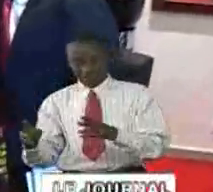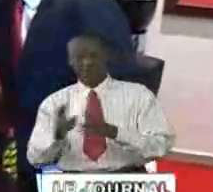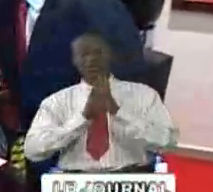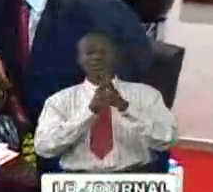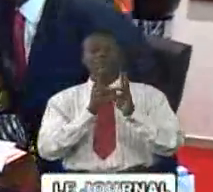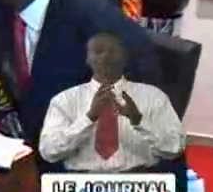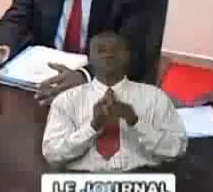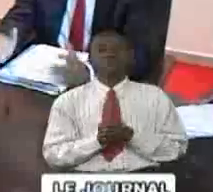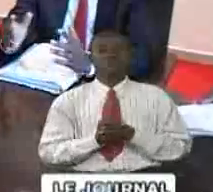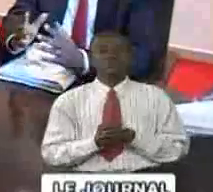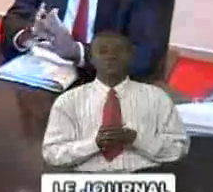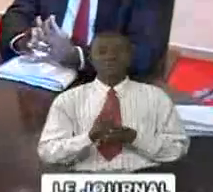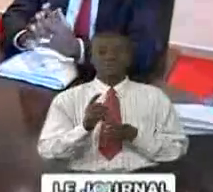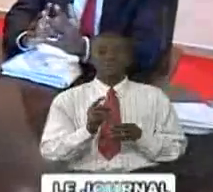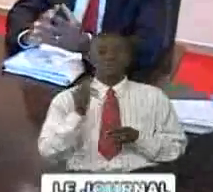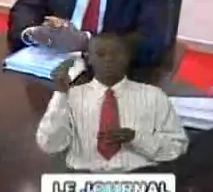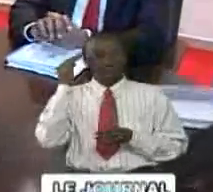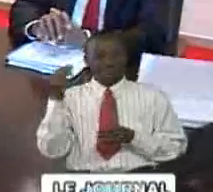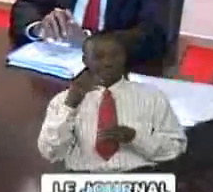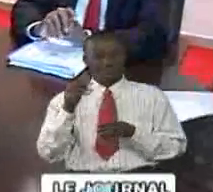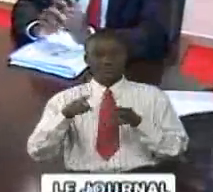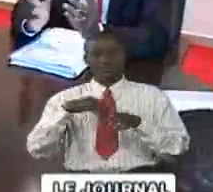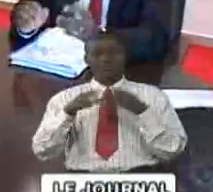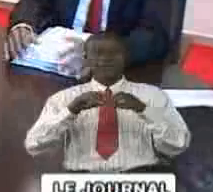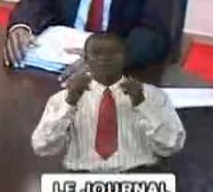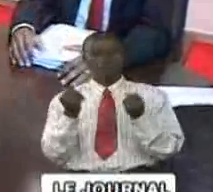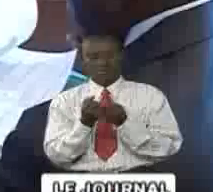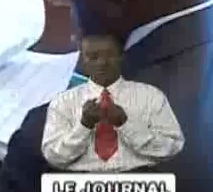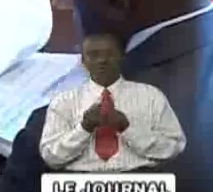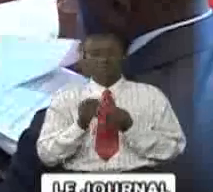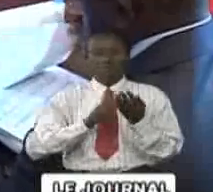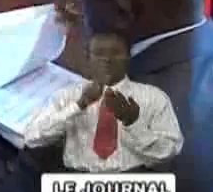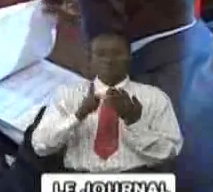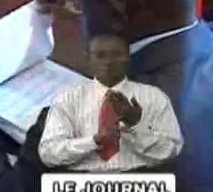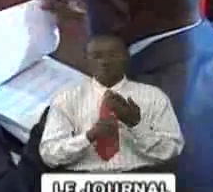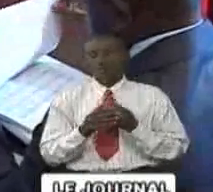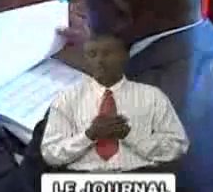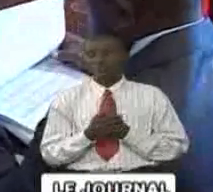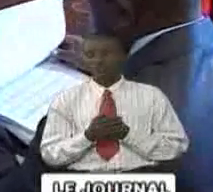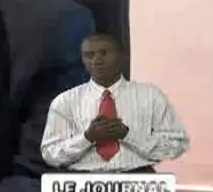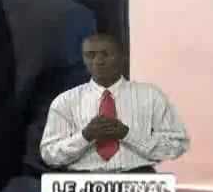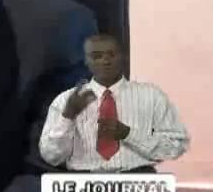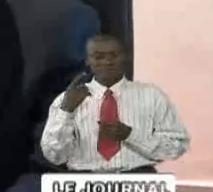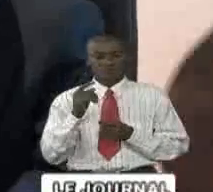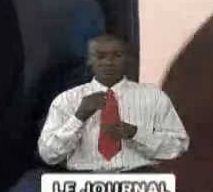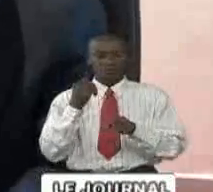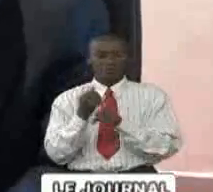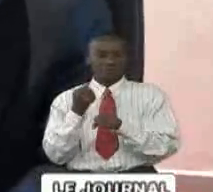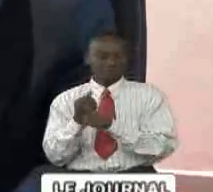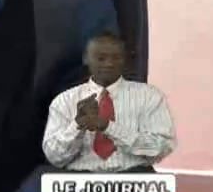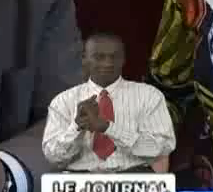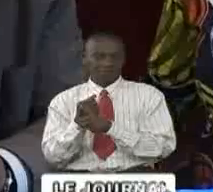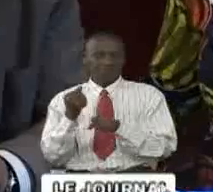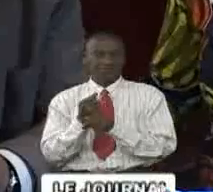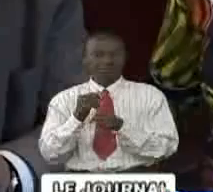Travail et de la Prévoyance sociale. Et il portait sur le programme pays pour un travail décent, particulièrement pour